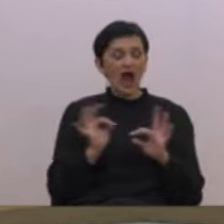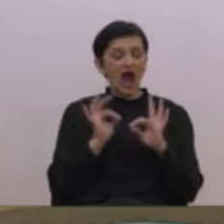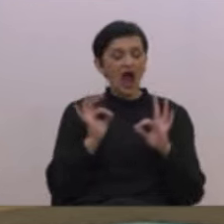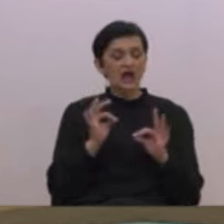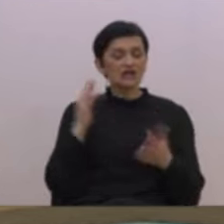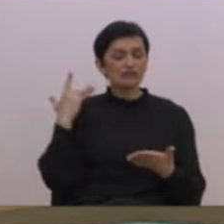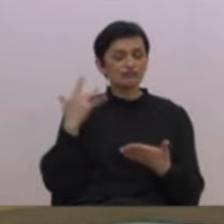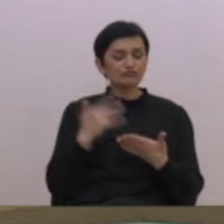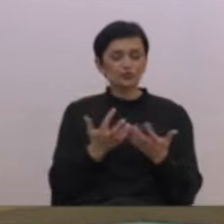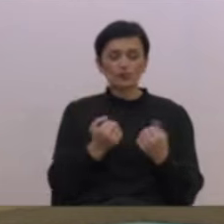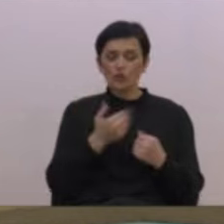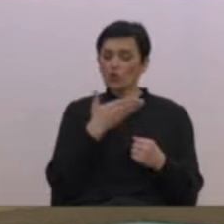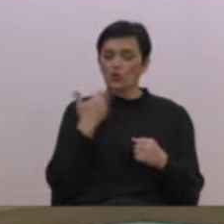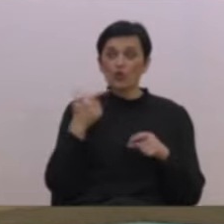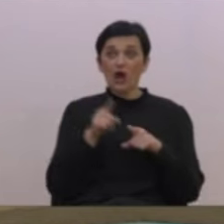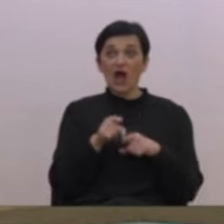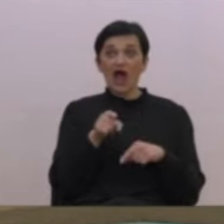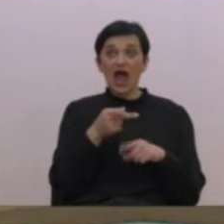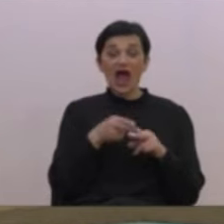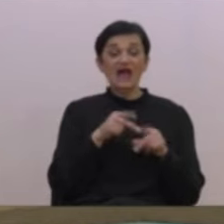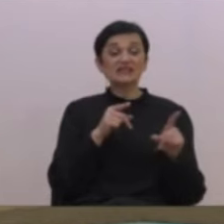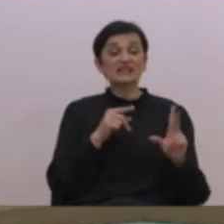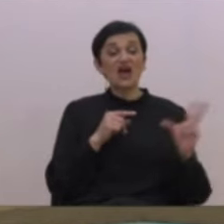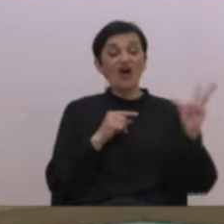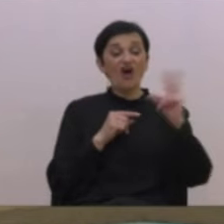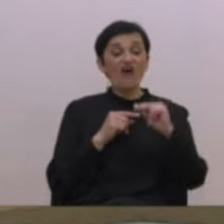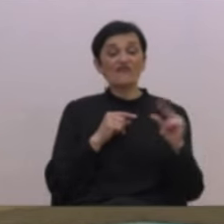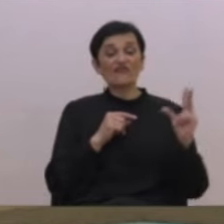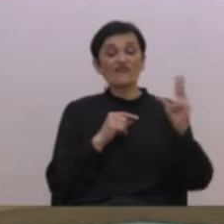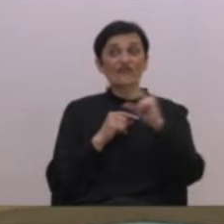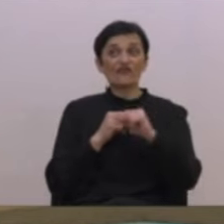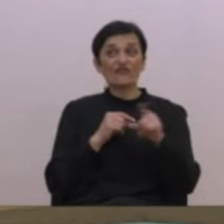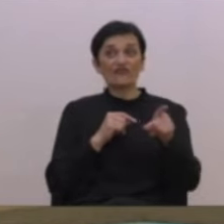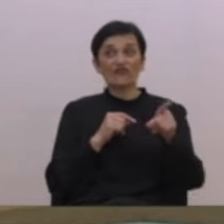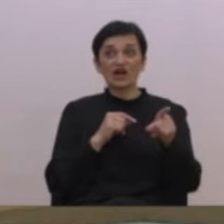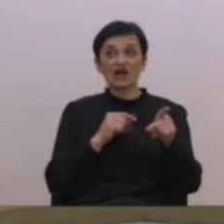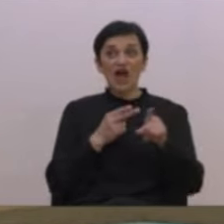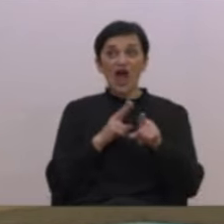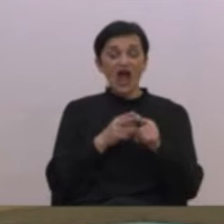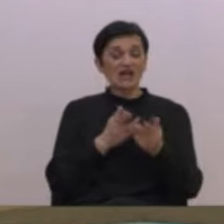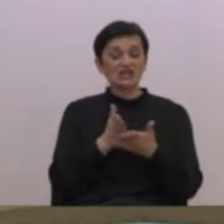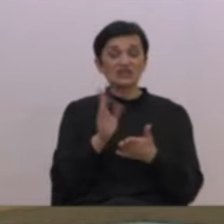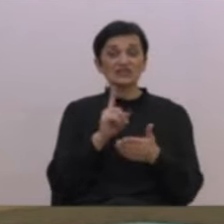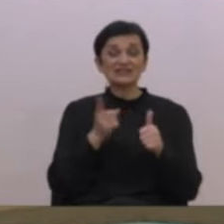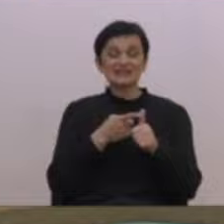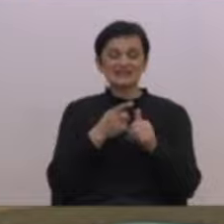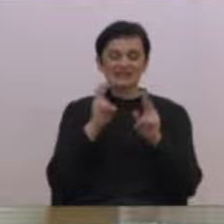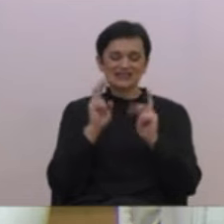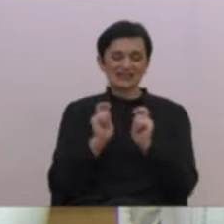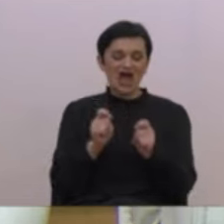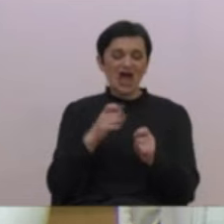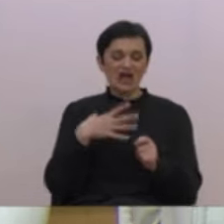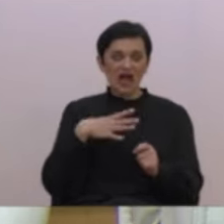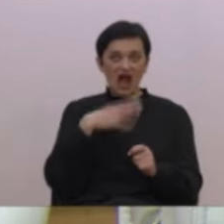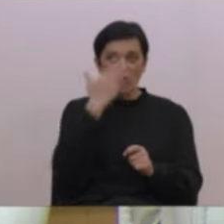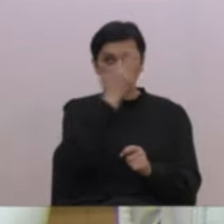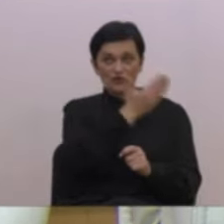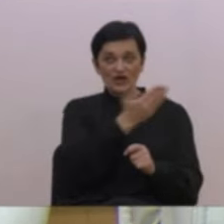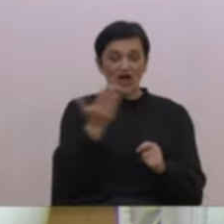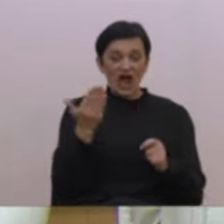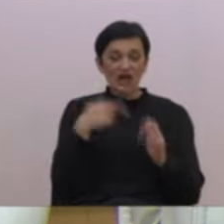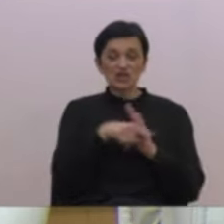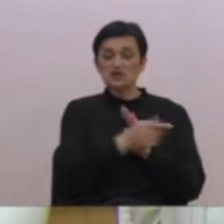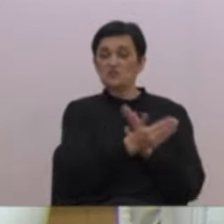მიუღება და ბატონ შალვა, ეს პათეტიკა რაც ბატონ შალვა, ეს სახელგარქმეულია ქართველი ხალხის მიერ და ეხა